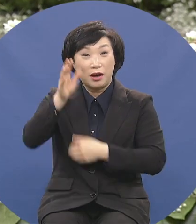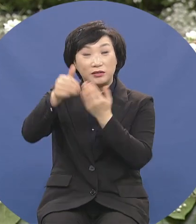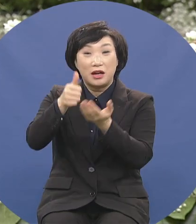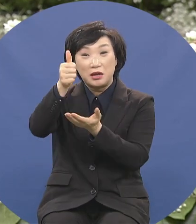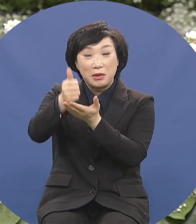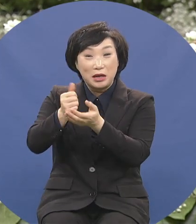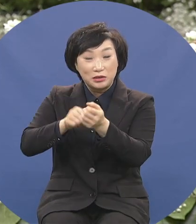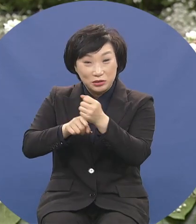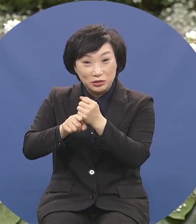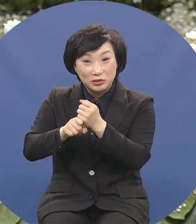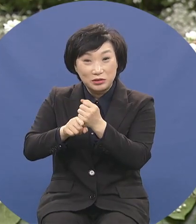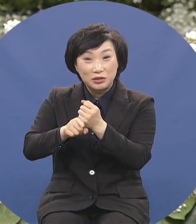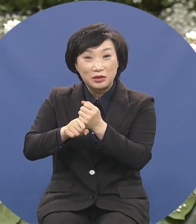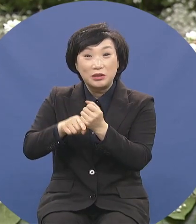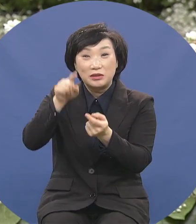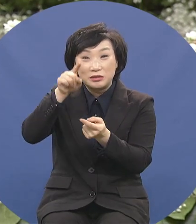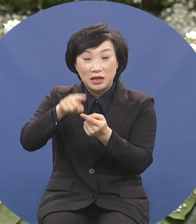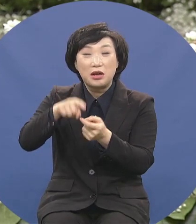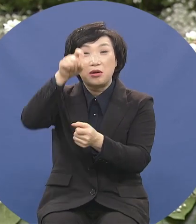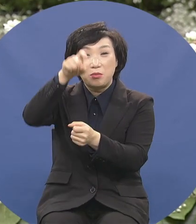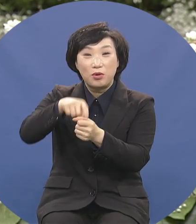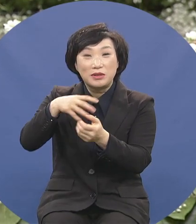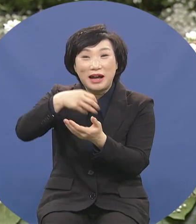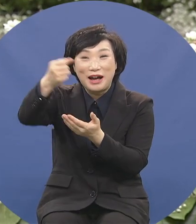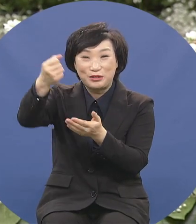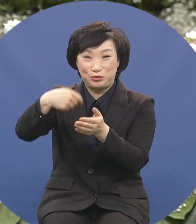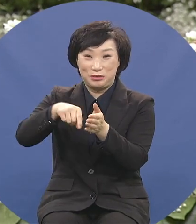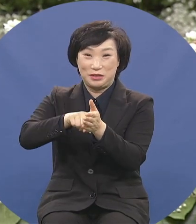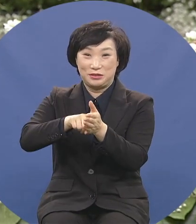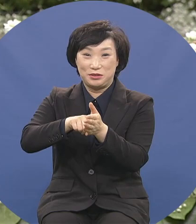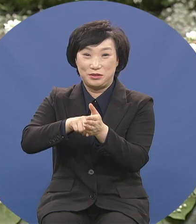하나님이 뜻하신 목적을 거두기 위해서